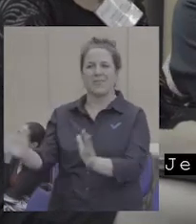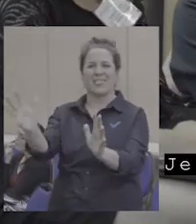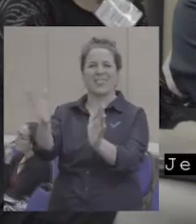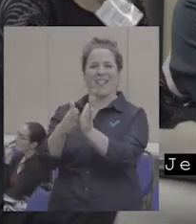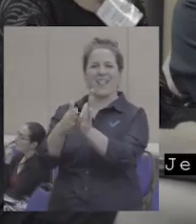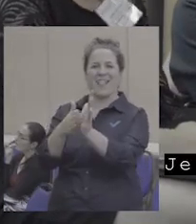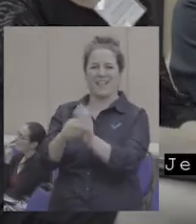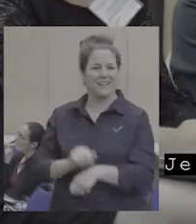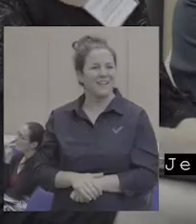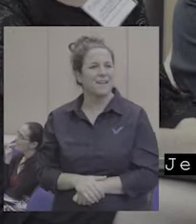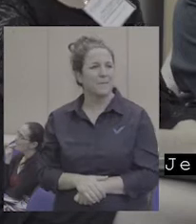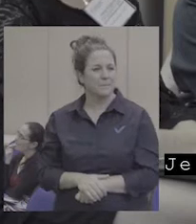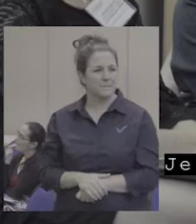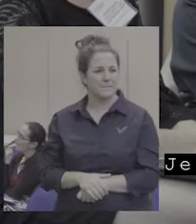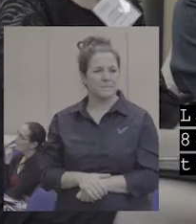10 %.